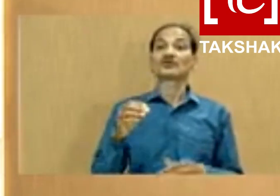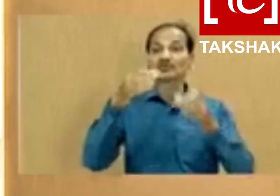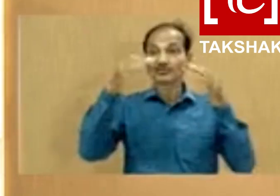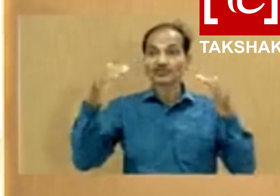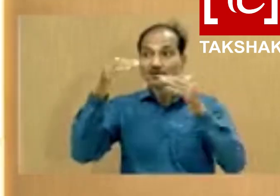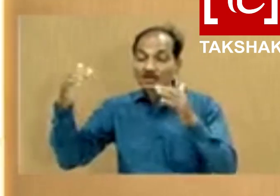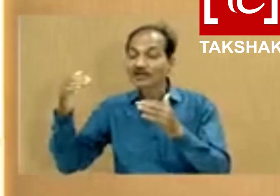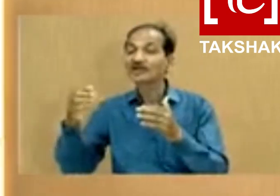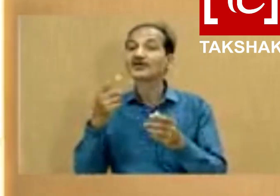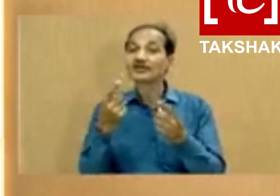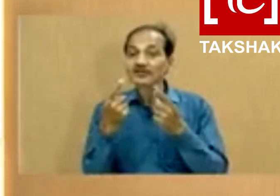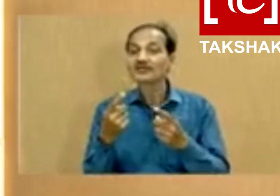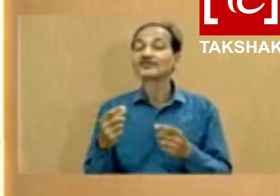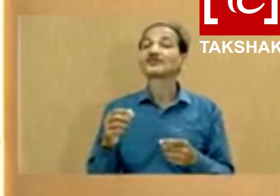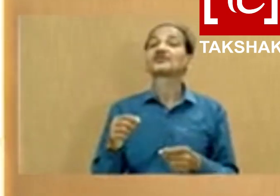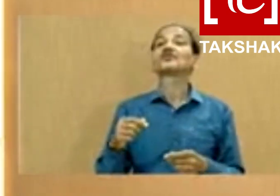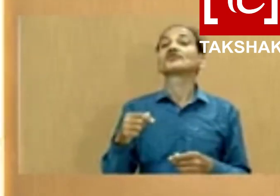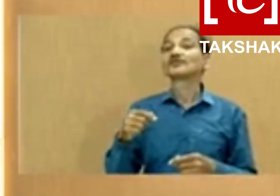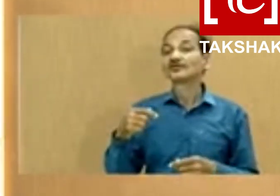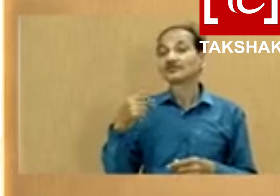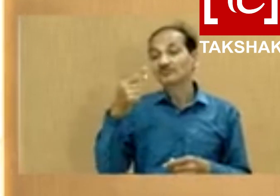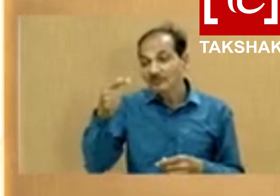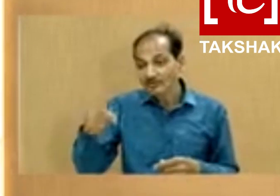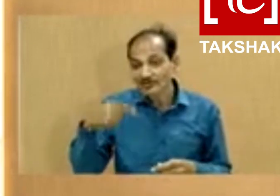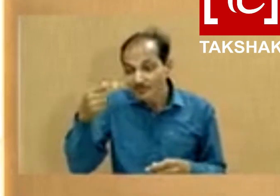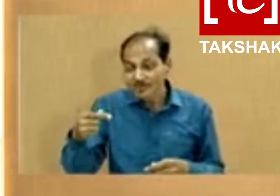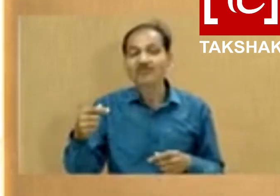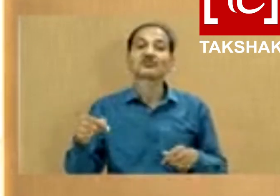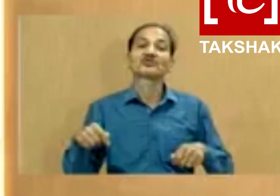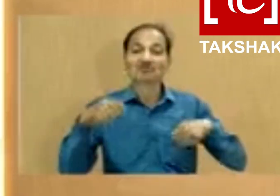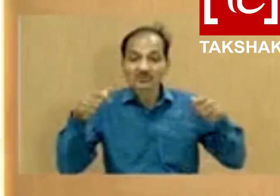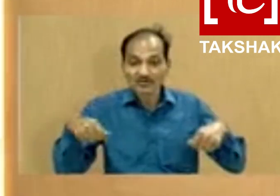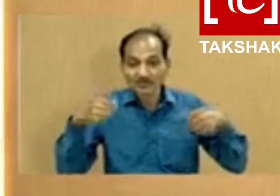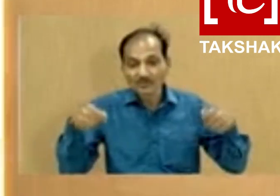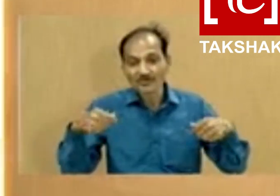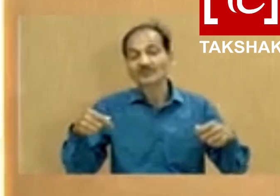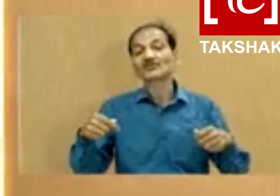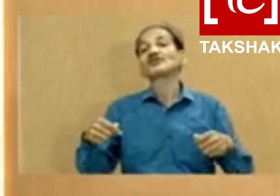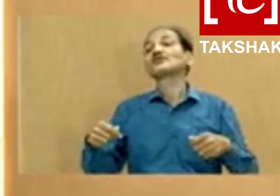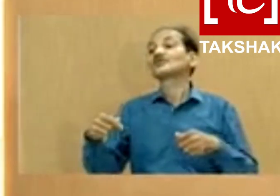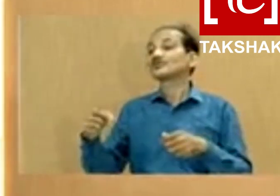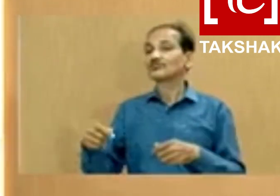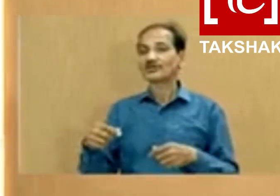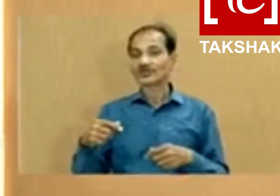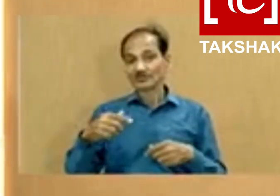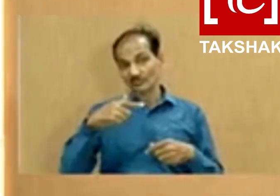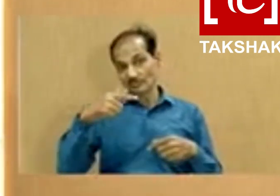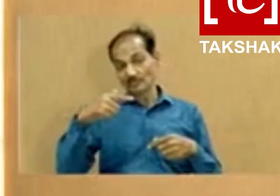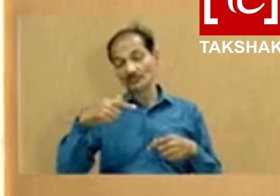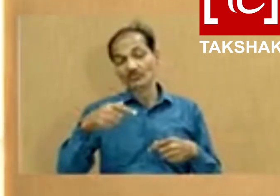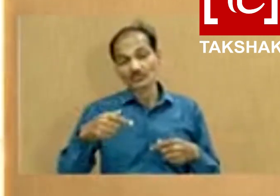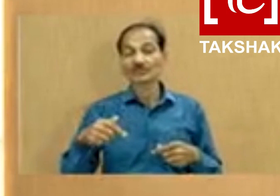ଚକ ଘୁରୁଥାଏ, ବୁଲି ପଡ଼ୁଥାଏ ମଇ, ସଂସାର ଭିତରେ ଘର କରିଥିଲେ ପଥର ପଡ଼ିଲେ